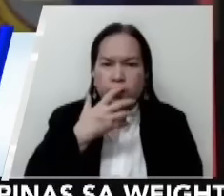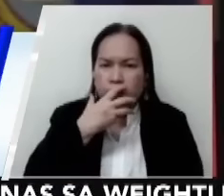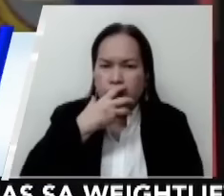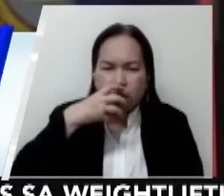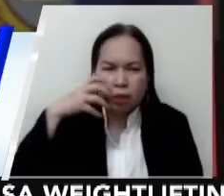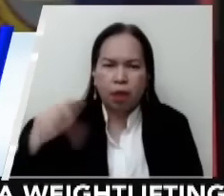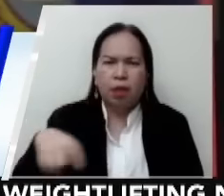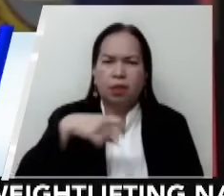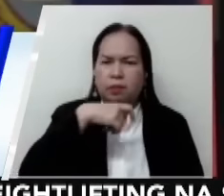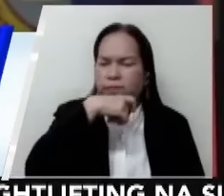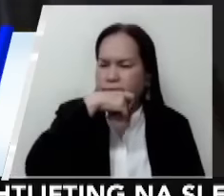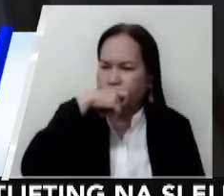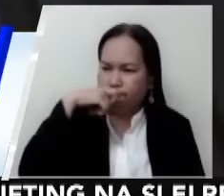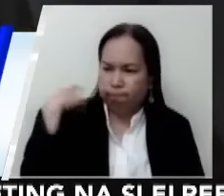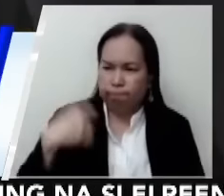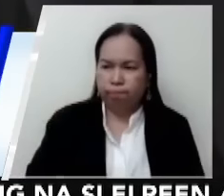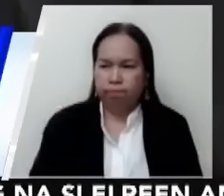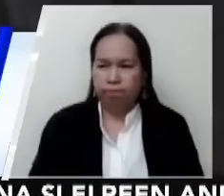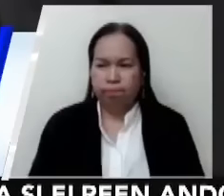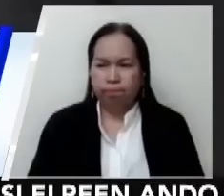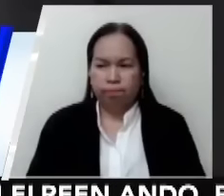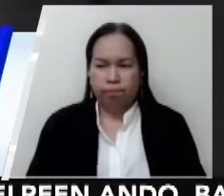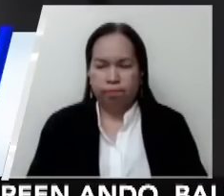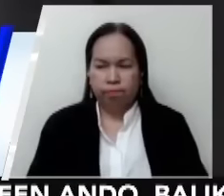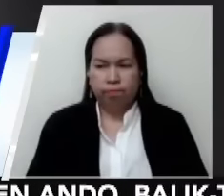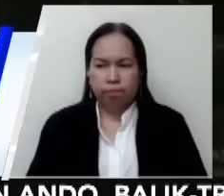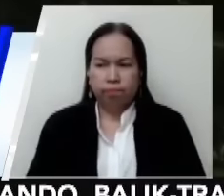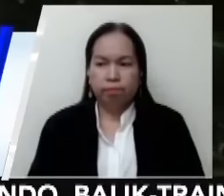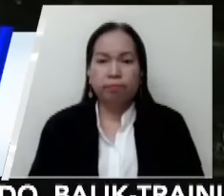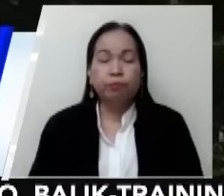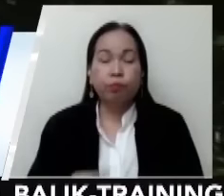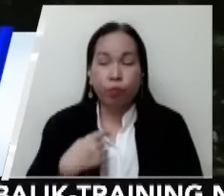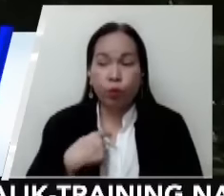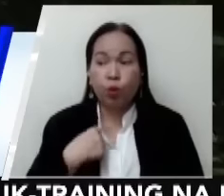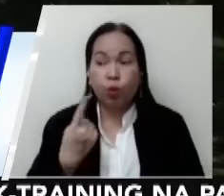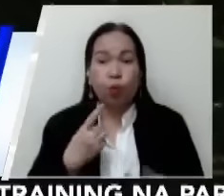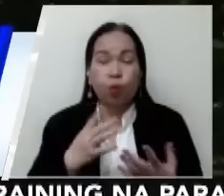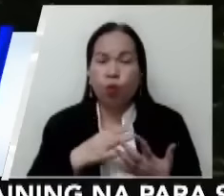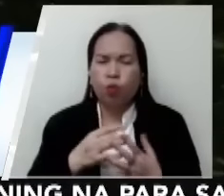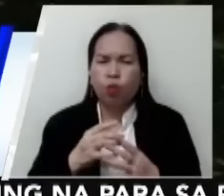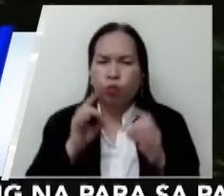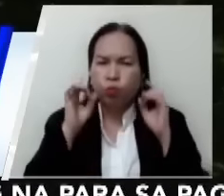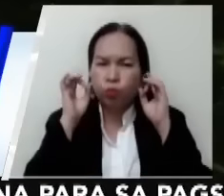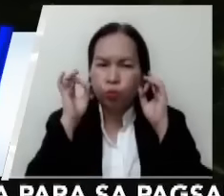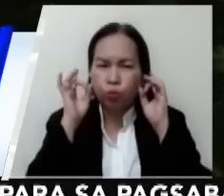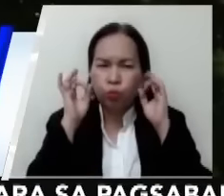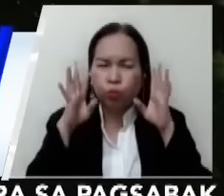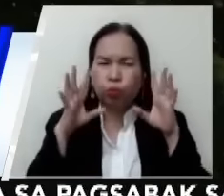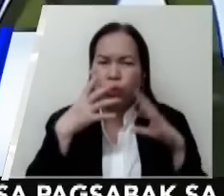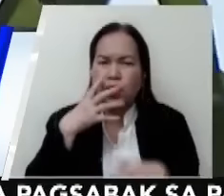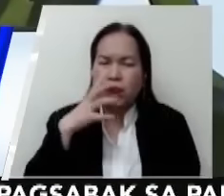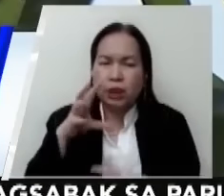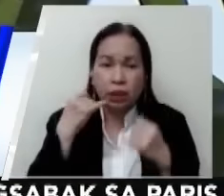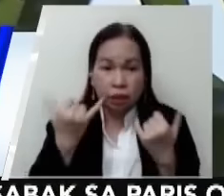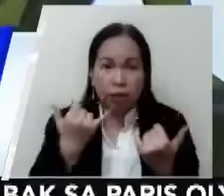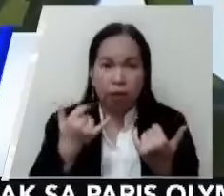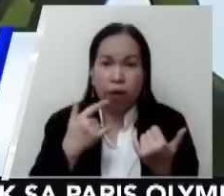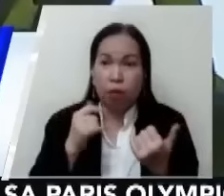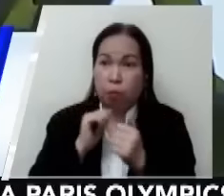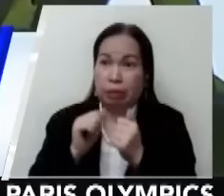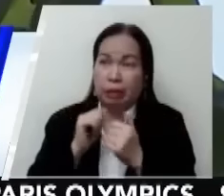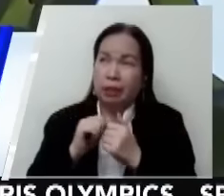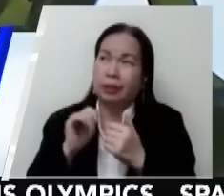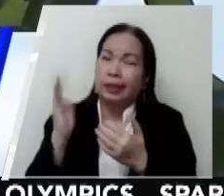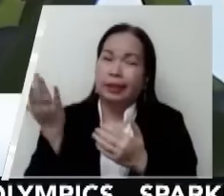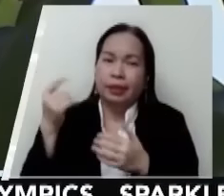mataas na temperature. Ang matinding init na ito na ba ang bersyon natin ng heat wave ng ibang bansa? Sa